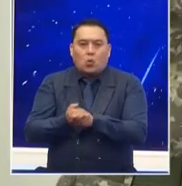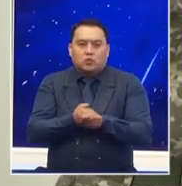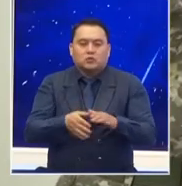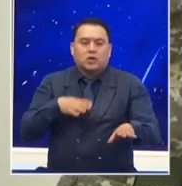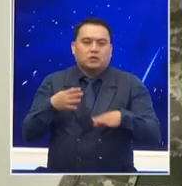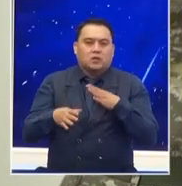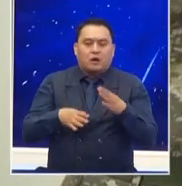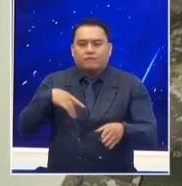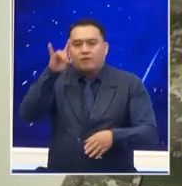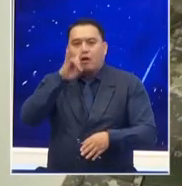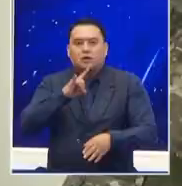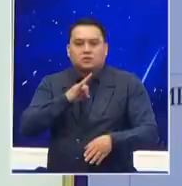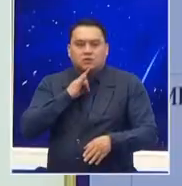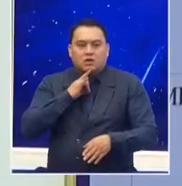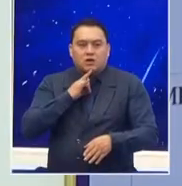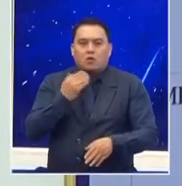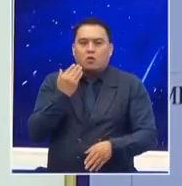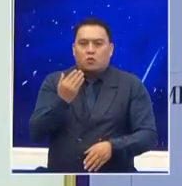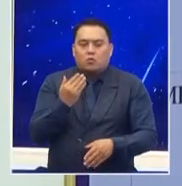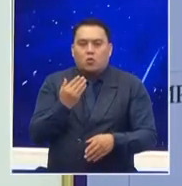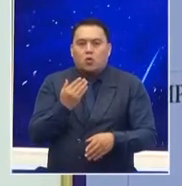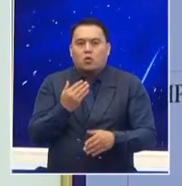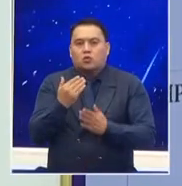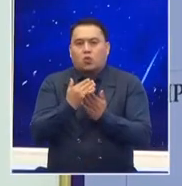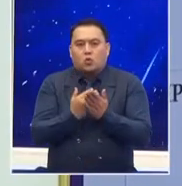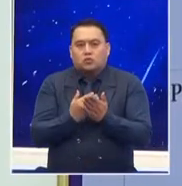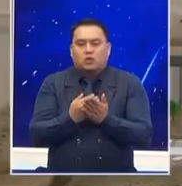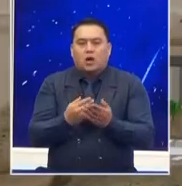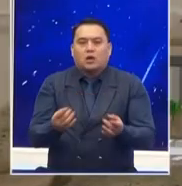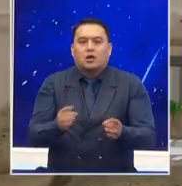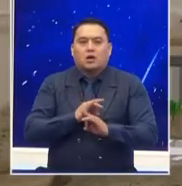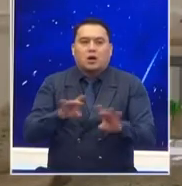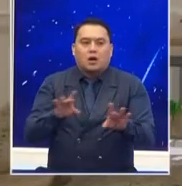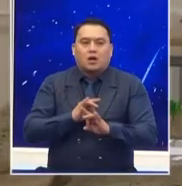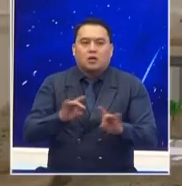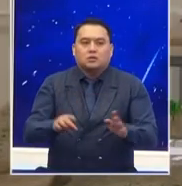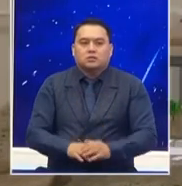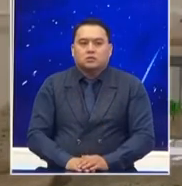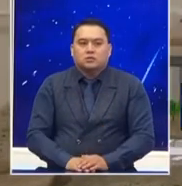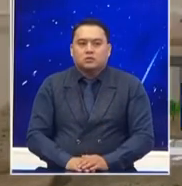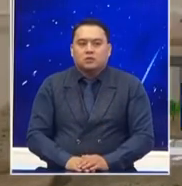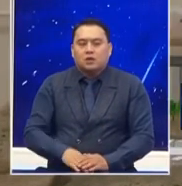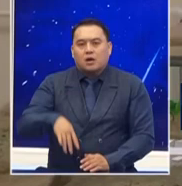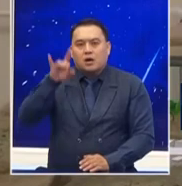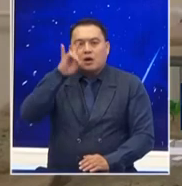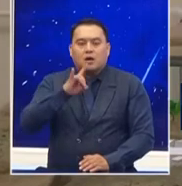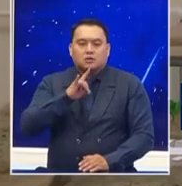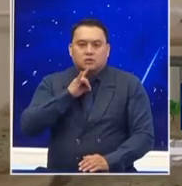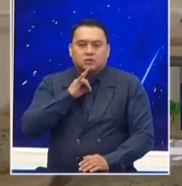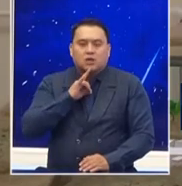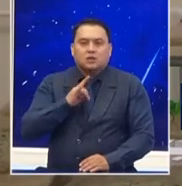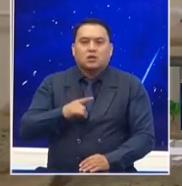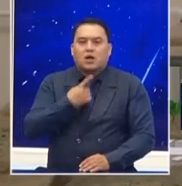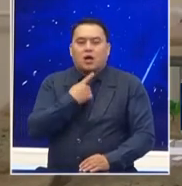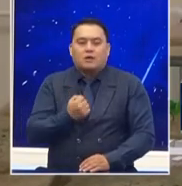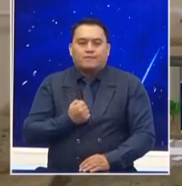тәжірибесі бар қазақстандық бітімгершілер полкының нұсқаушылары Қазақстан Республикасының бітімгершілері Ливан елінде өте